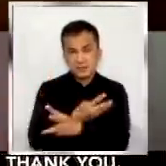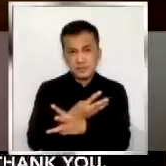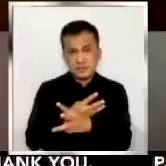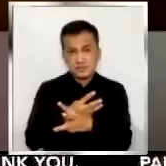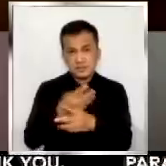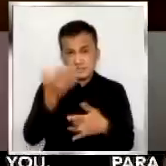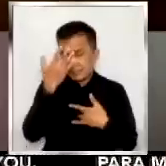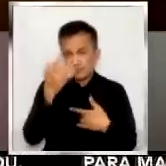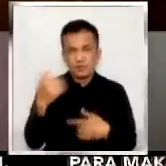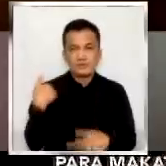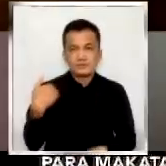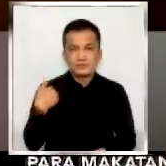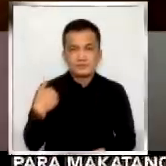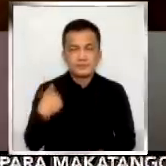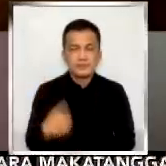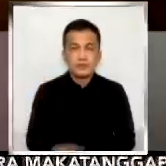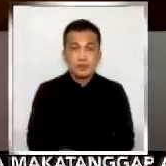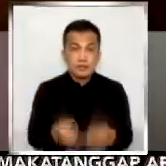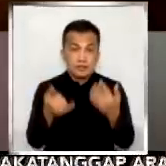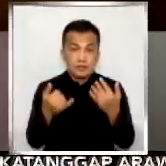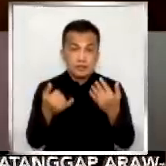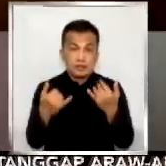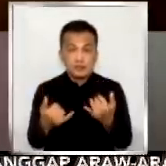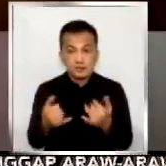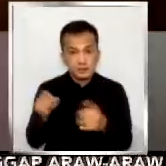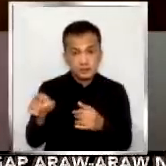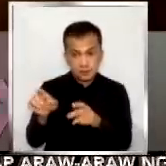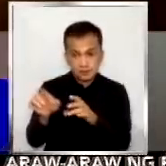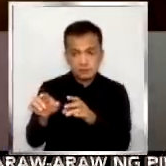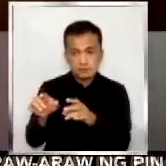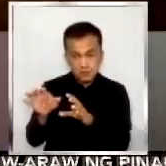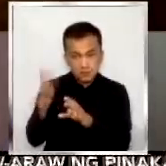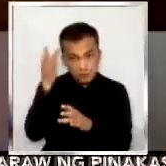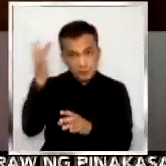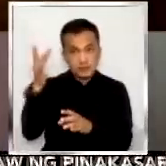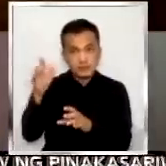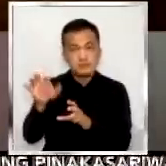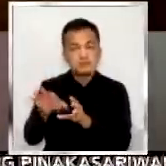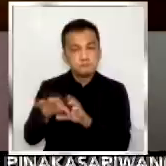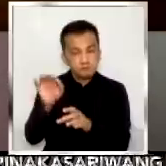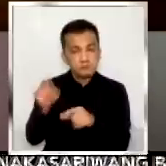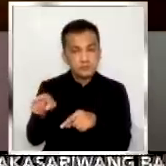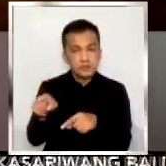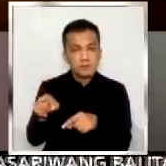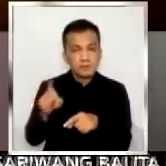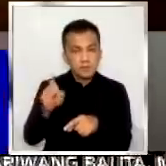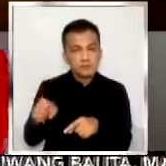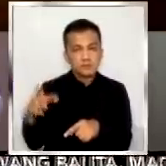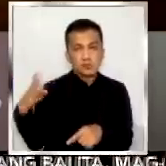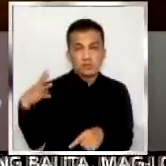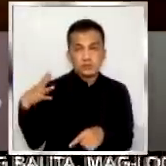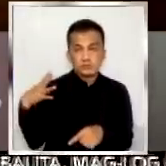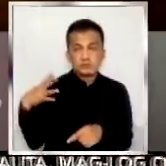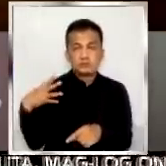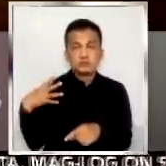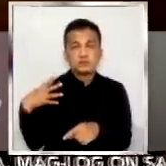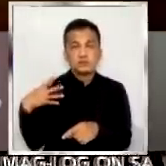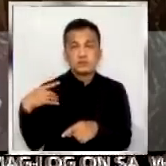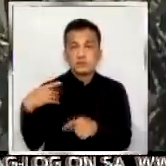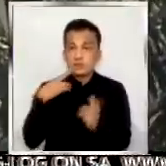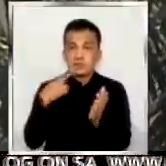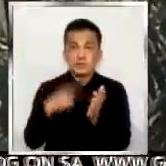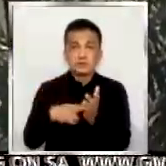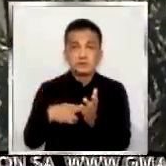now, that those are the findings and we will need to await further reports from the United